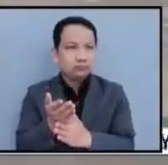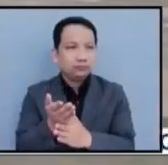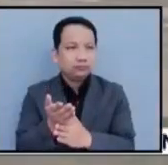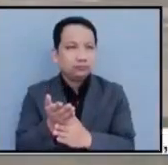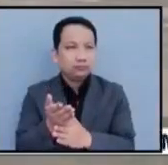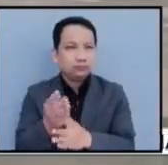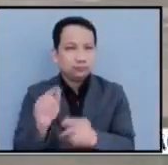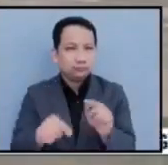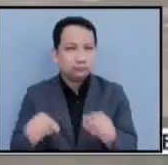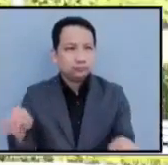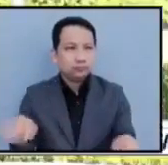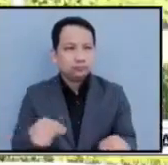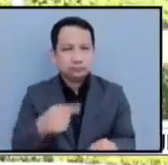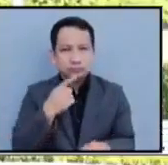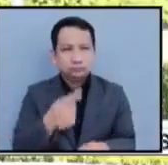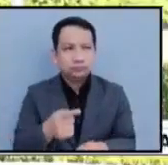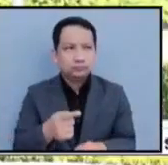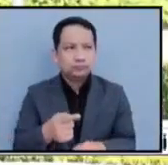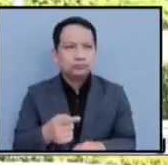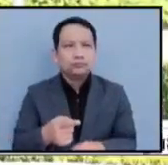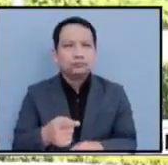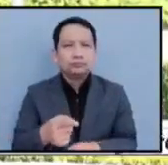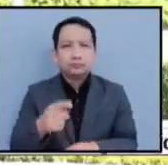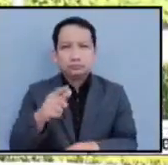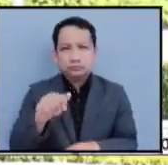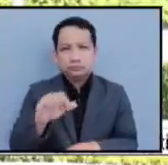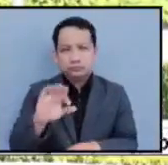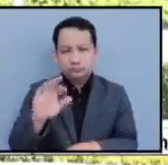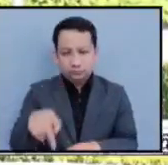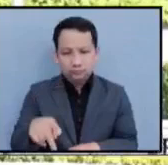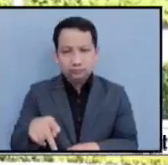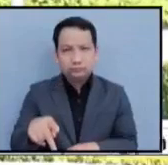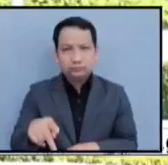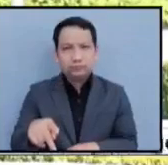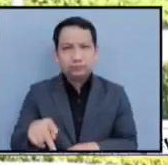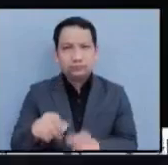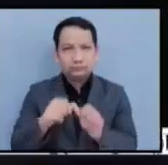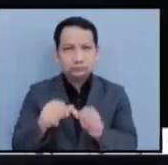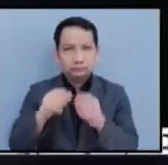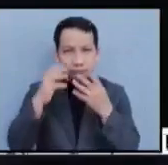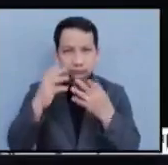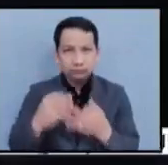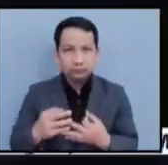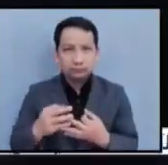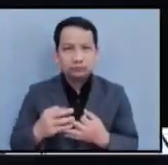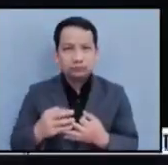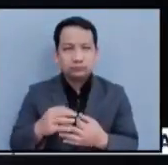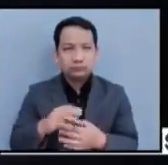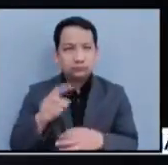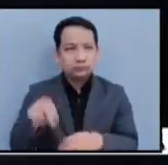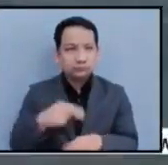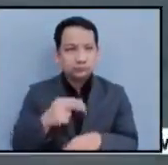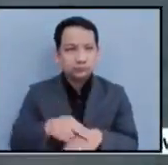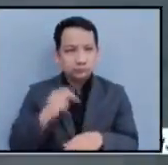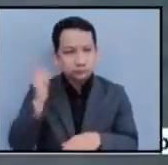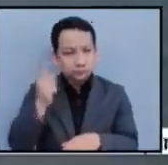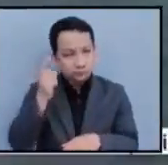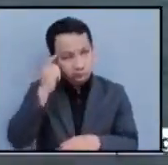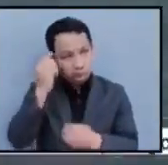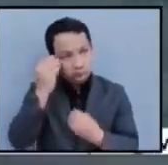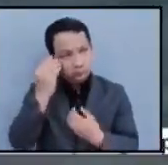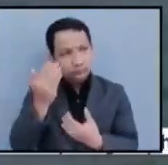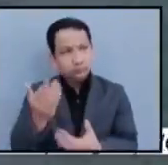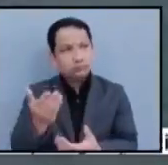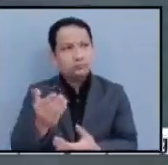nang sinabi ng Armed Forces of the Philippines na pinapaubayan nila ang desisyon sa national government at susunod naman sila sa magiging utos